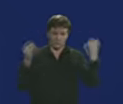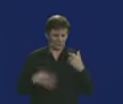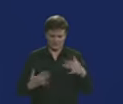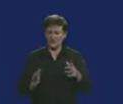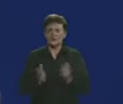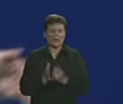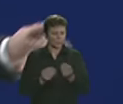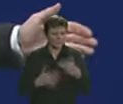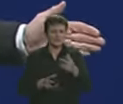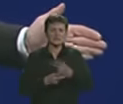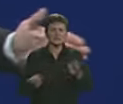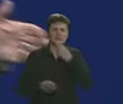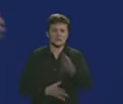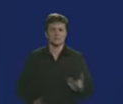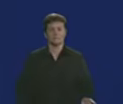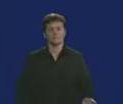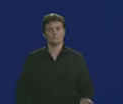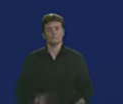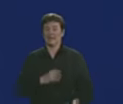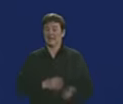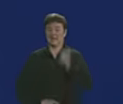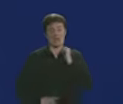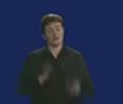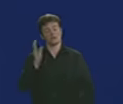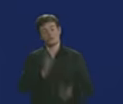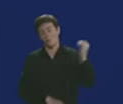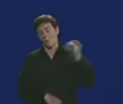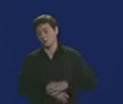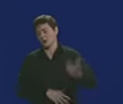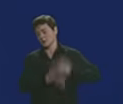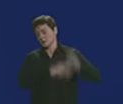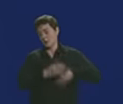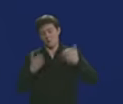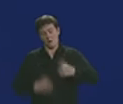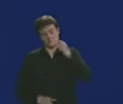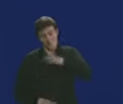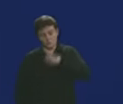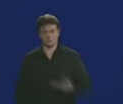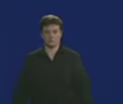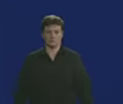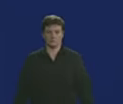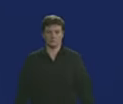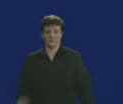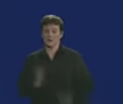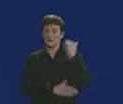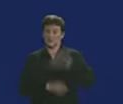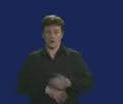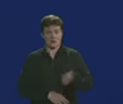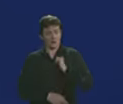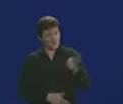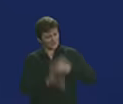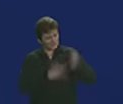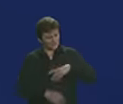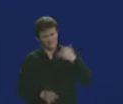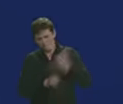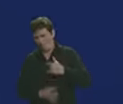lieu. Toute la journée d'hier, on m'a accusé de mentir. Toute la journée d'hier, on a contesté ce que